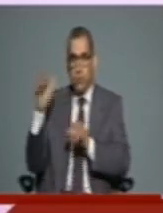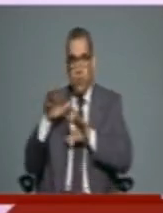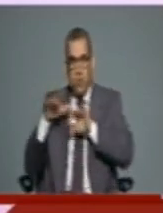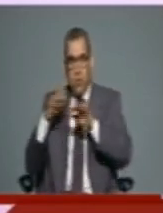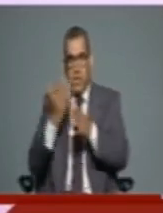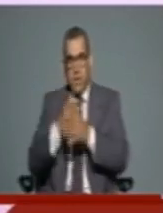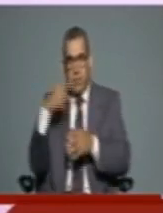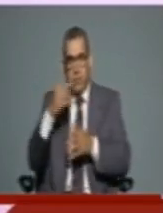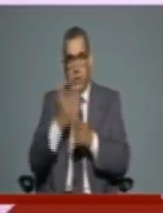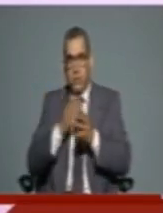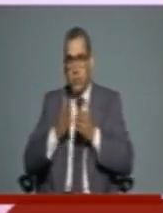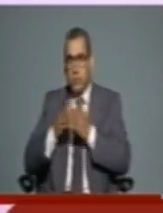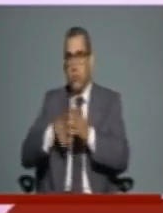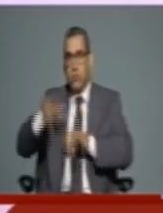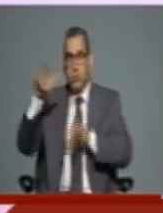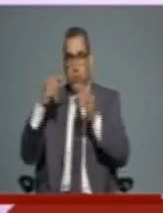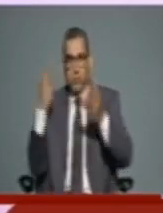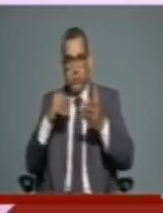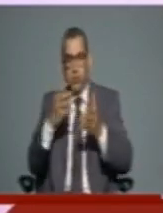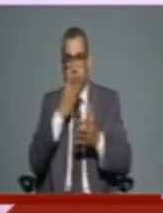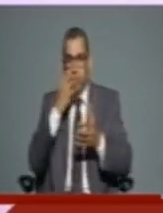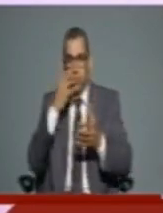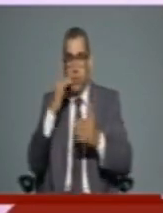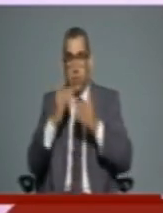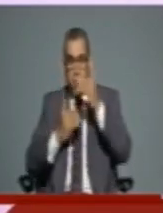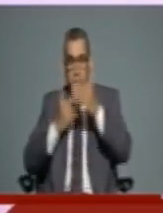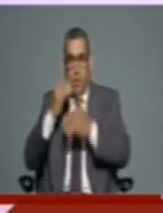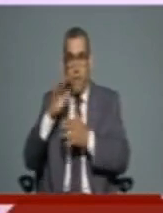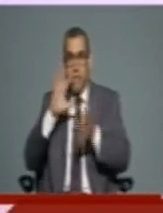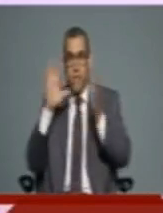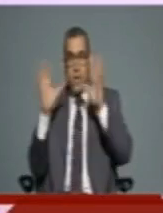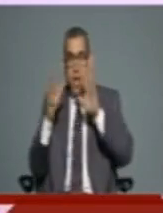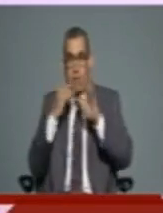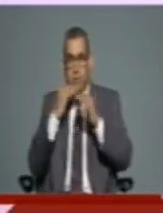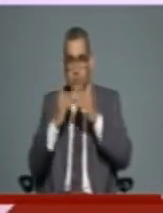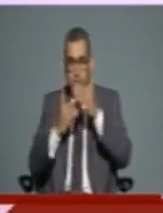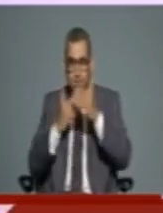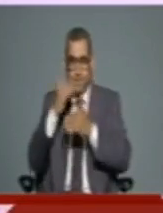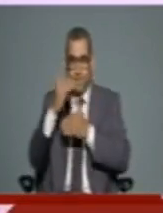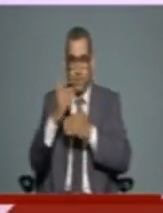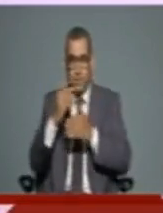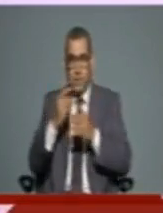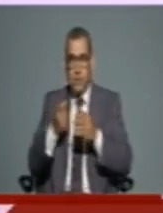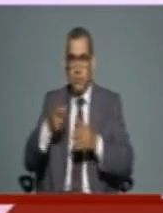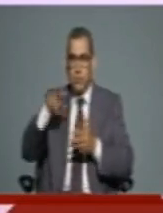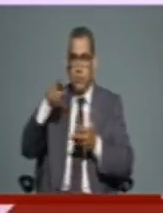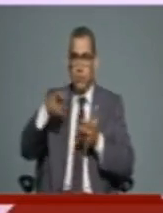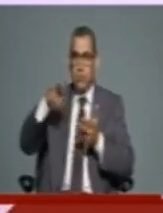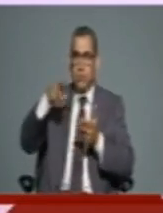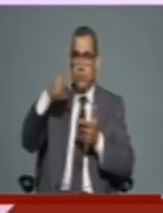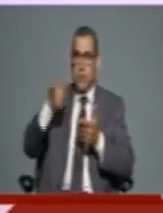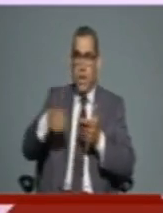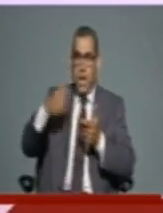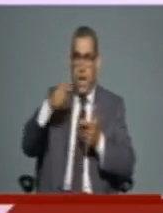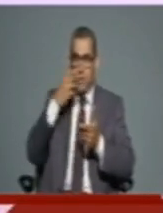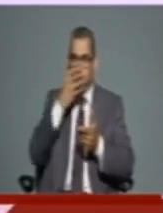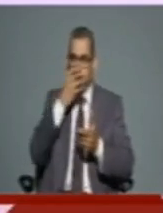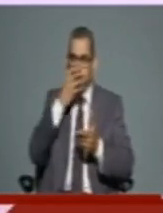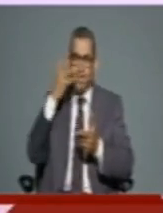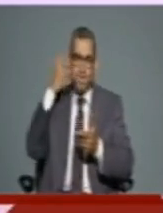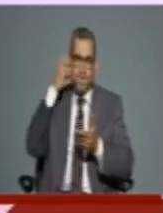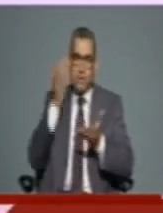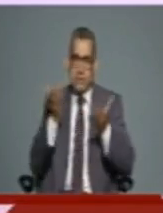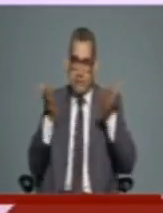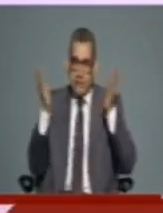ولم يستطع العالم أن يستوعب هذه الزيادات وهذه الموجات التضخمية